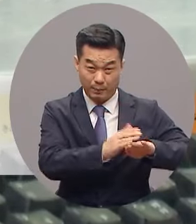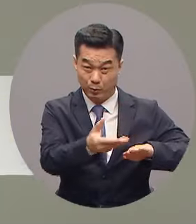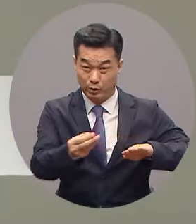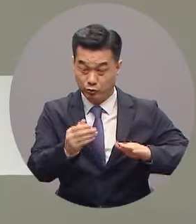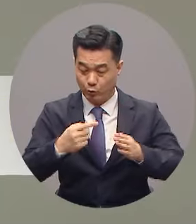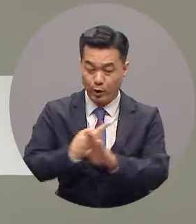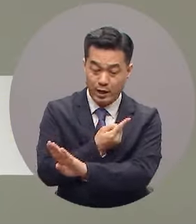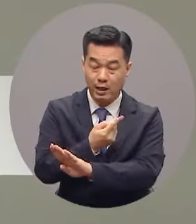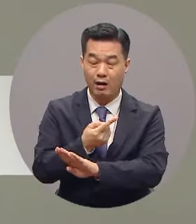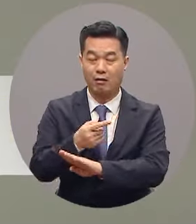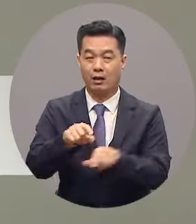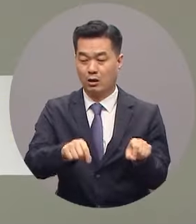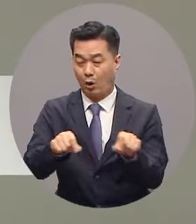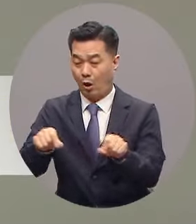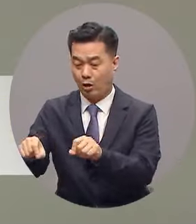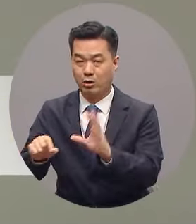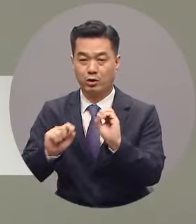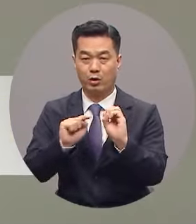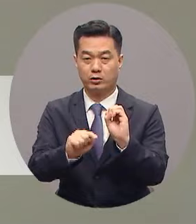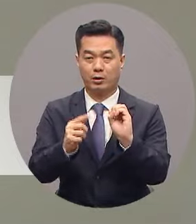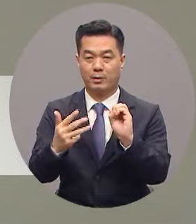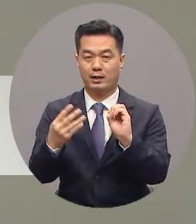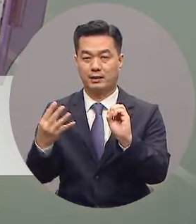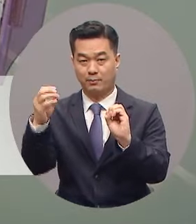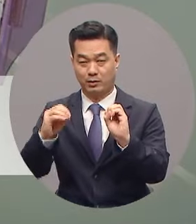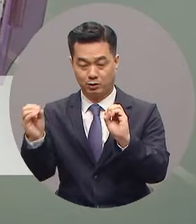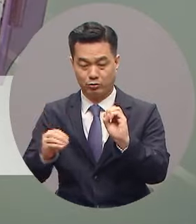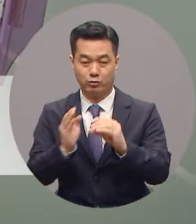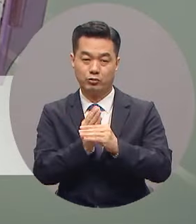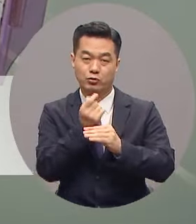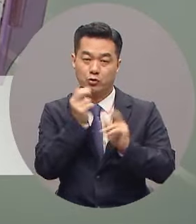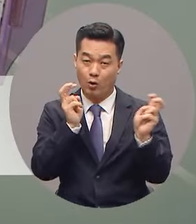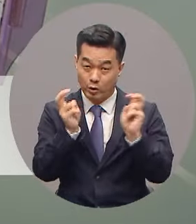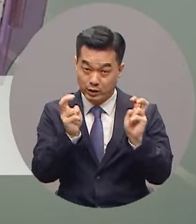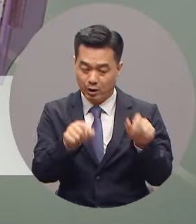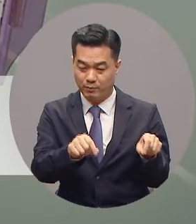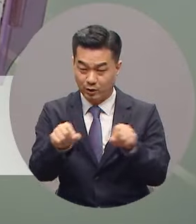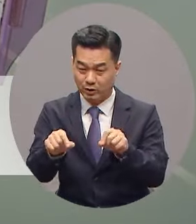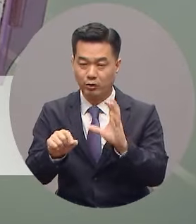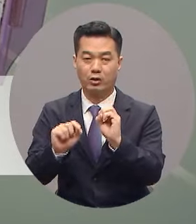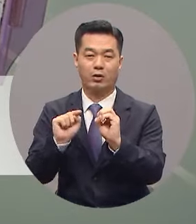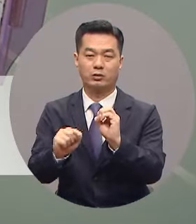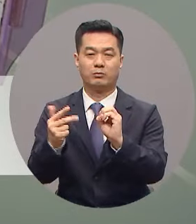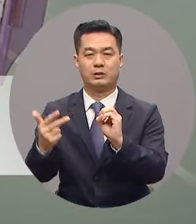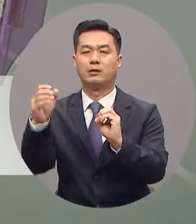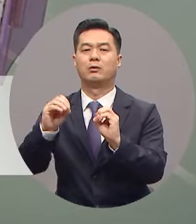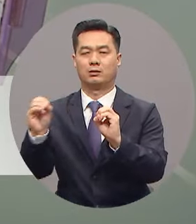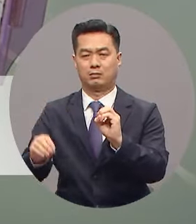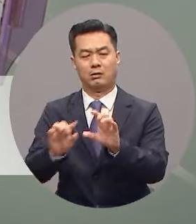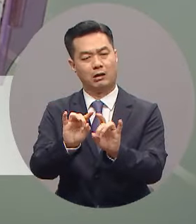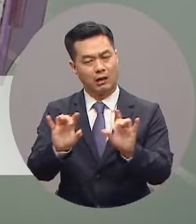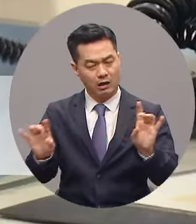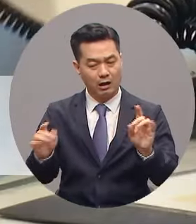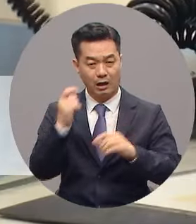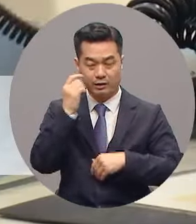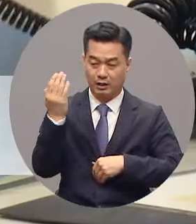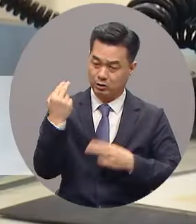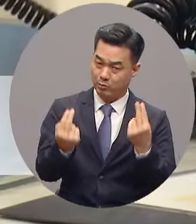가계대출 연체율이 0.84%, 중소기업 대출 연체율도 0.7%로 각각 전월